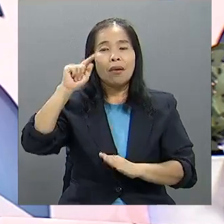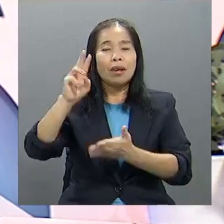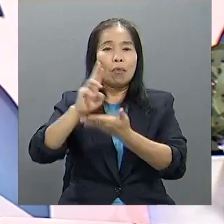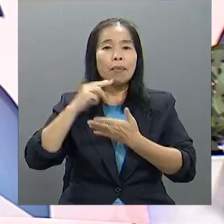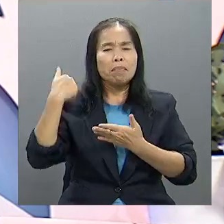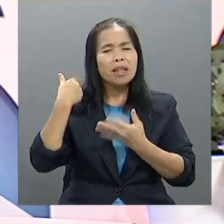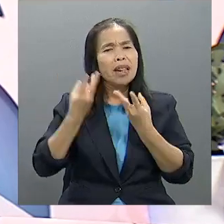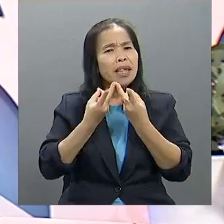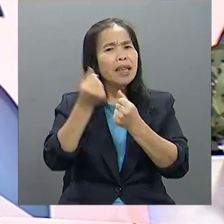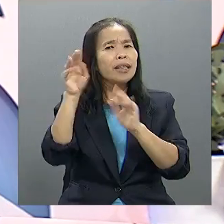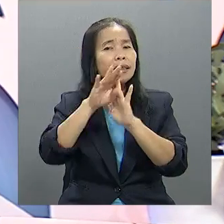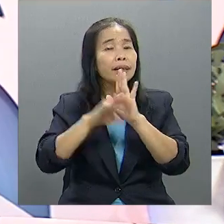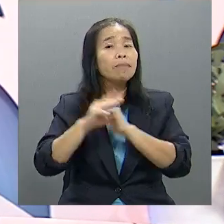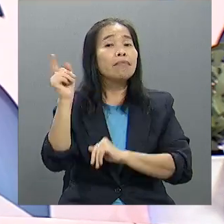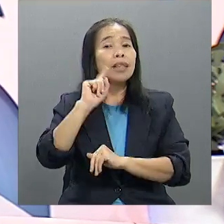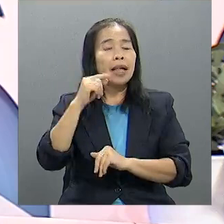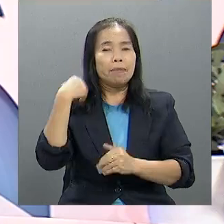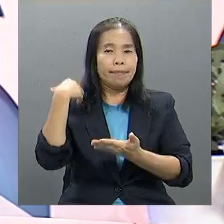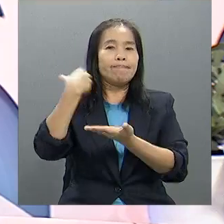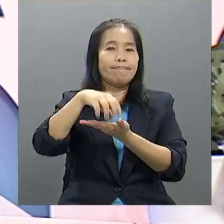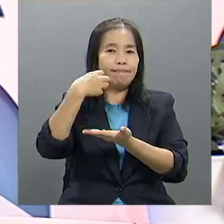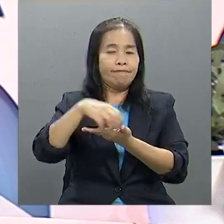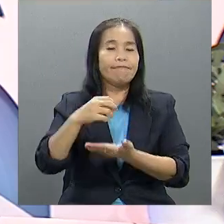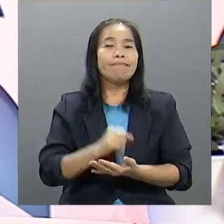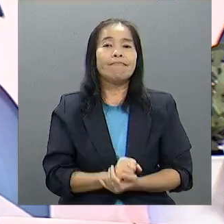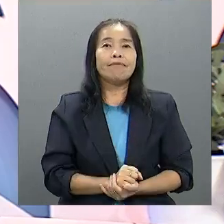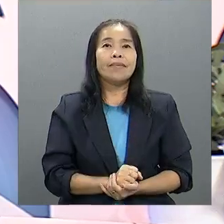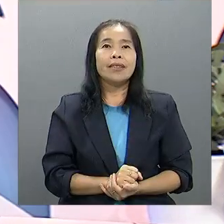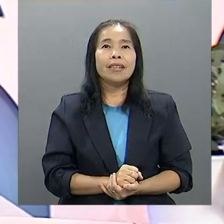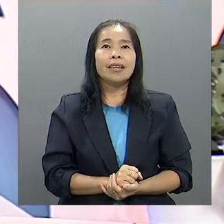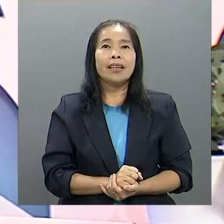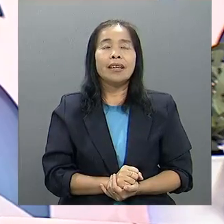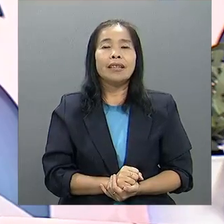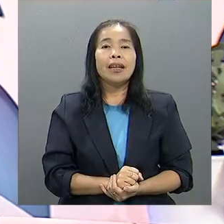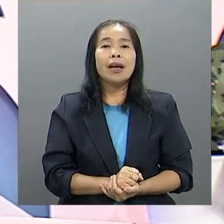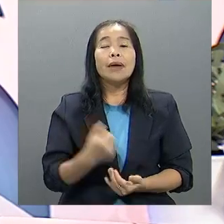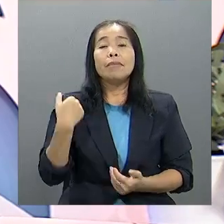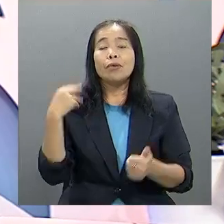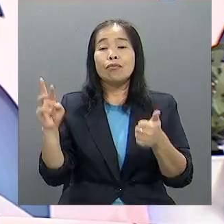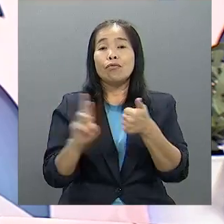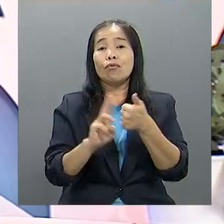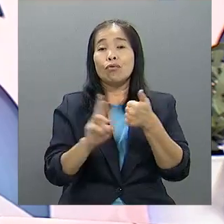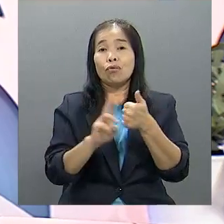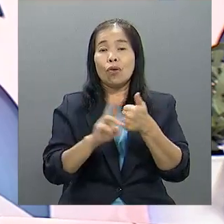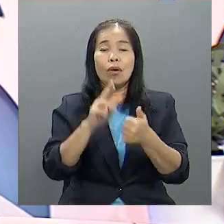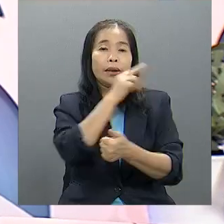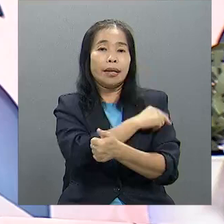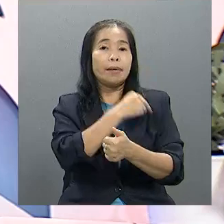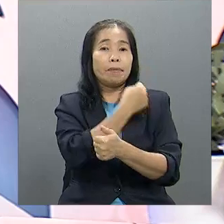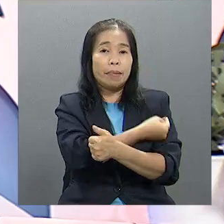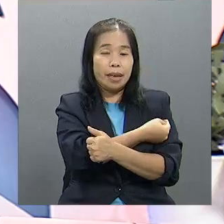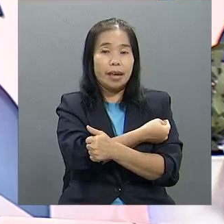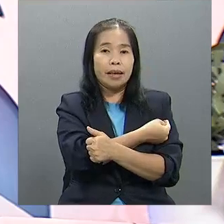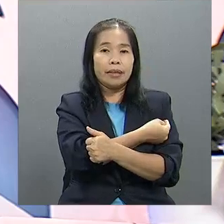ไรวันนี้เรามีข้อมูลมาฝากคุณผู้ชมด้วยค่ะจะพาคุณผู้ชมไปฟังจากรองศาสตราจารย์นายแพทย์นฤทธิ์กิจนรงค์รองคณบดี